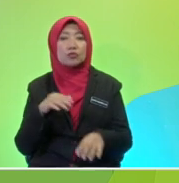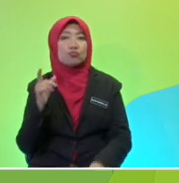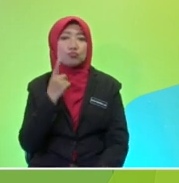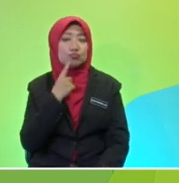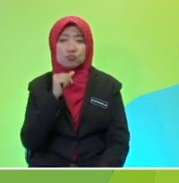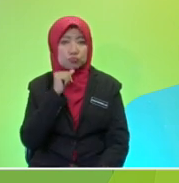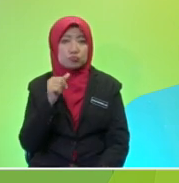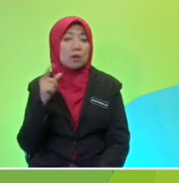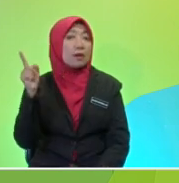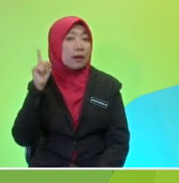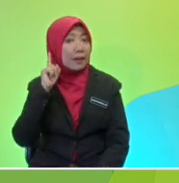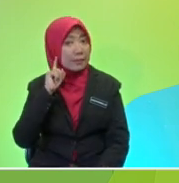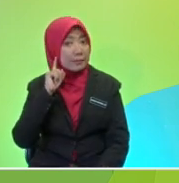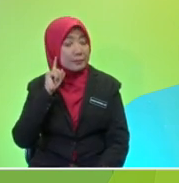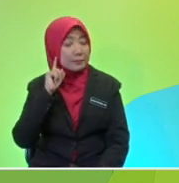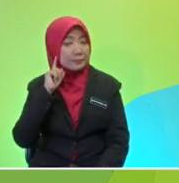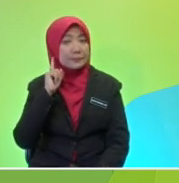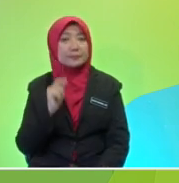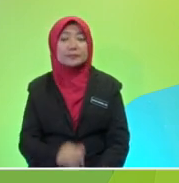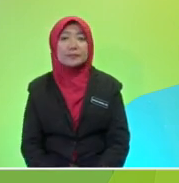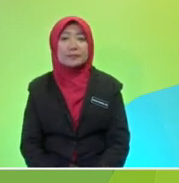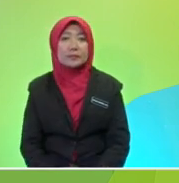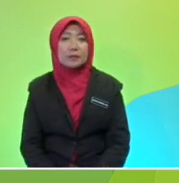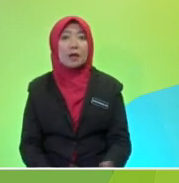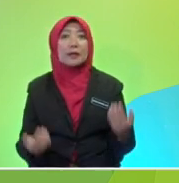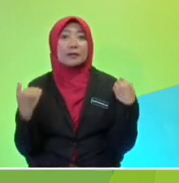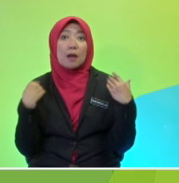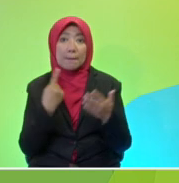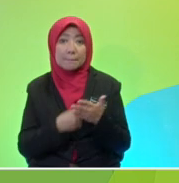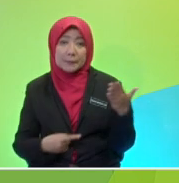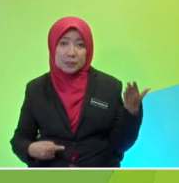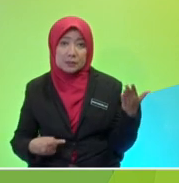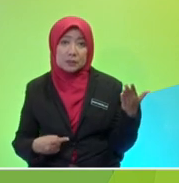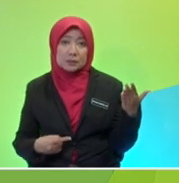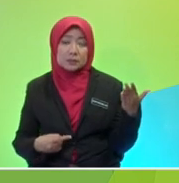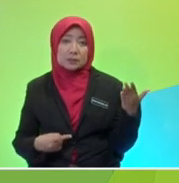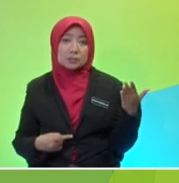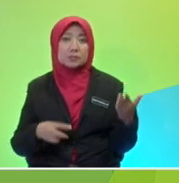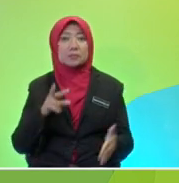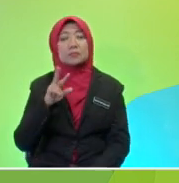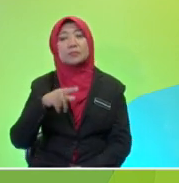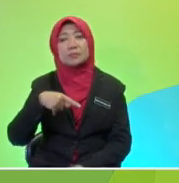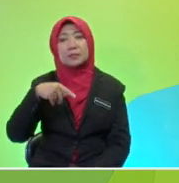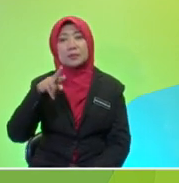nah di rahang ini akan ada robosis